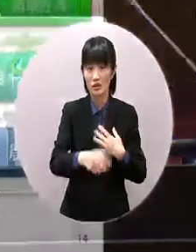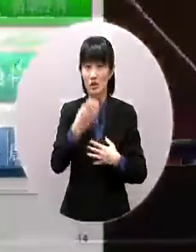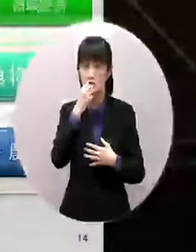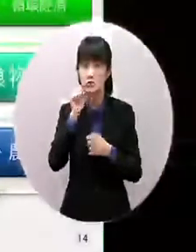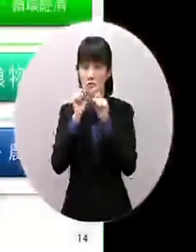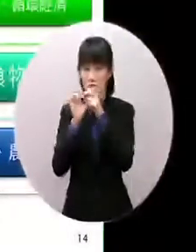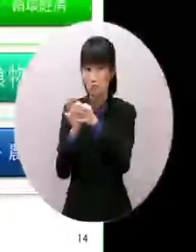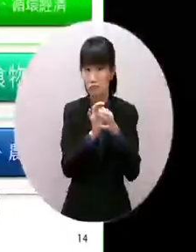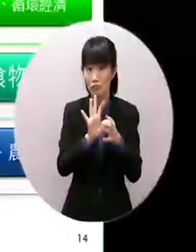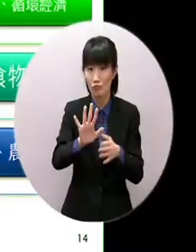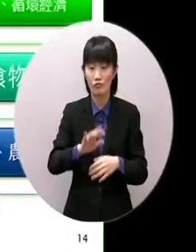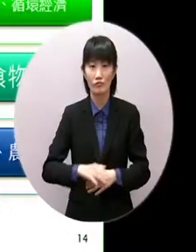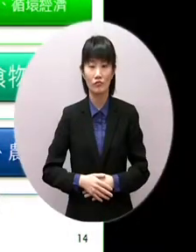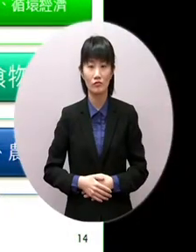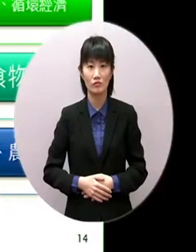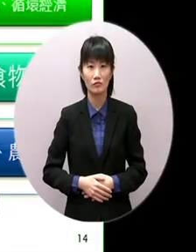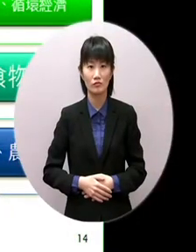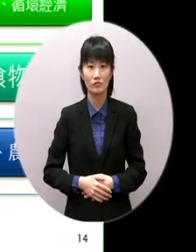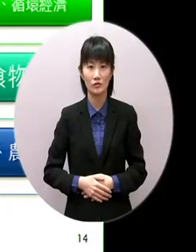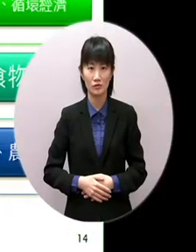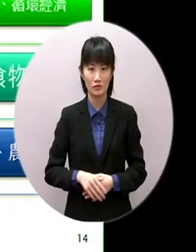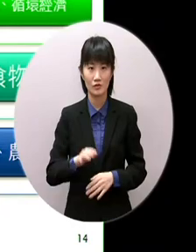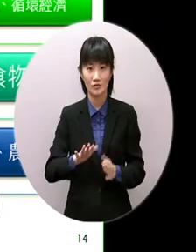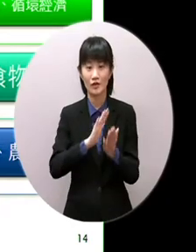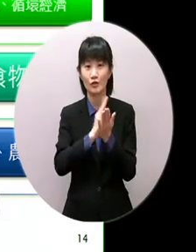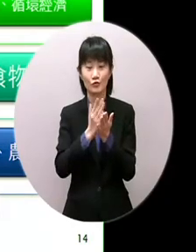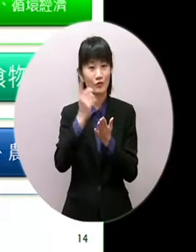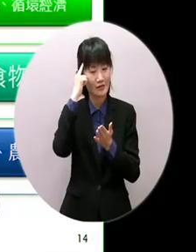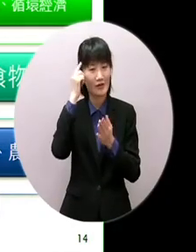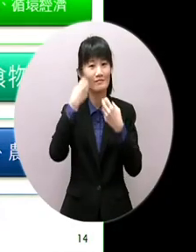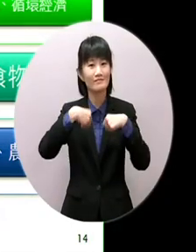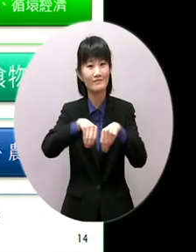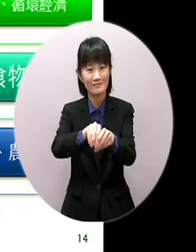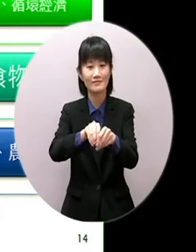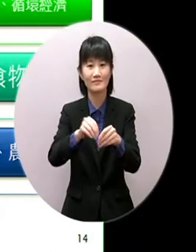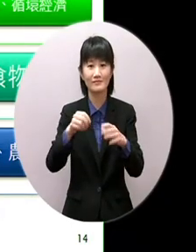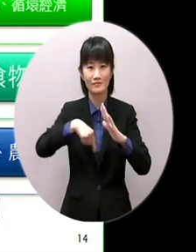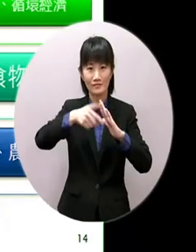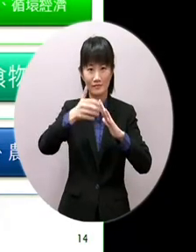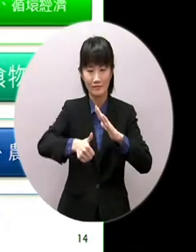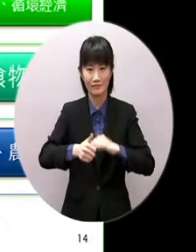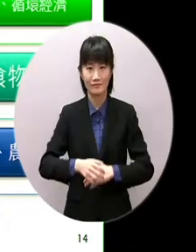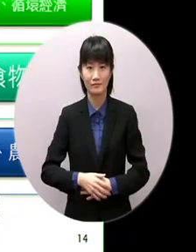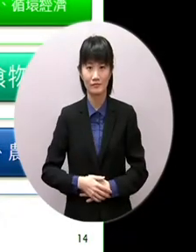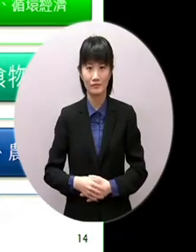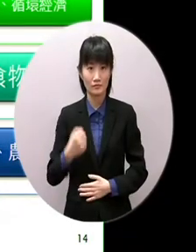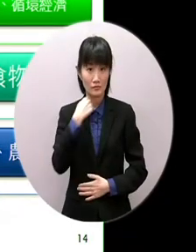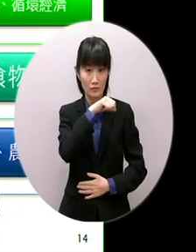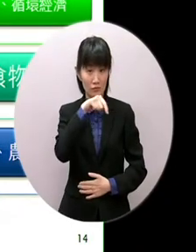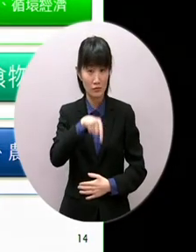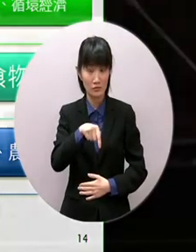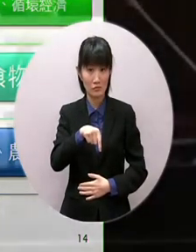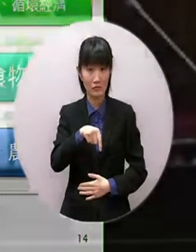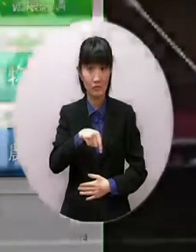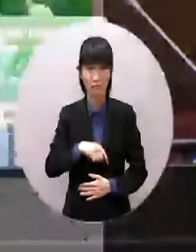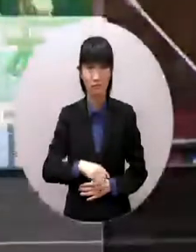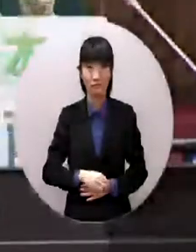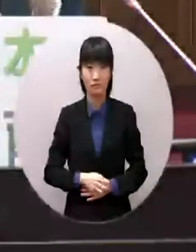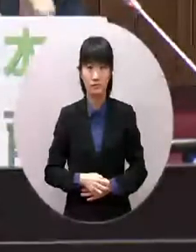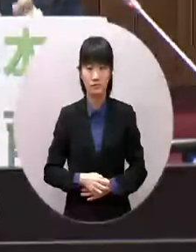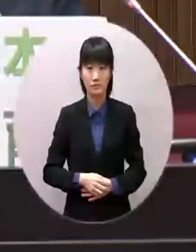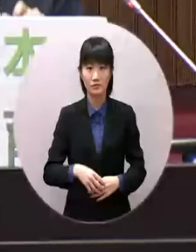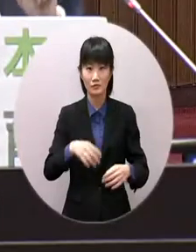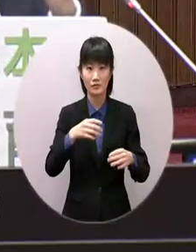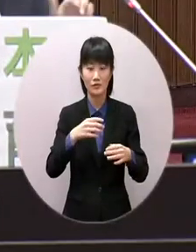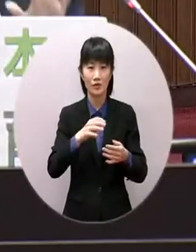别是在过去，我相信非常多的专书，这一本是要来送给赖院长的。我要说的就是，我们台湾之所以用米